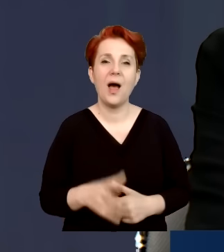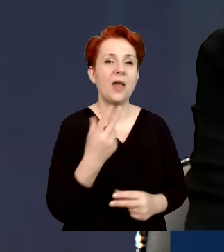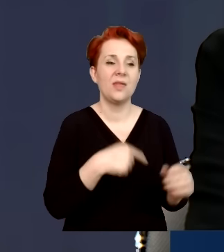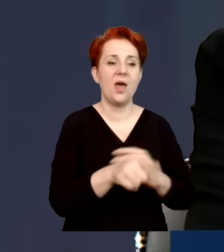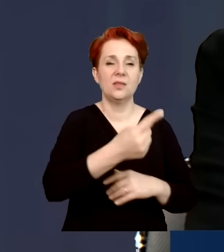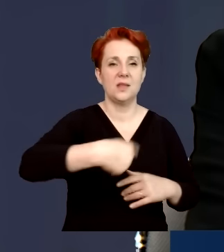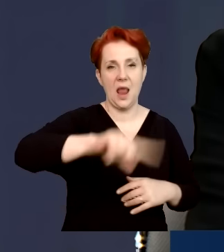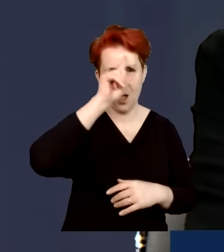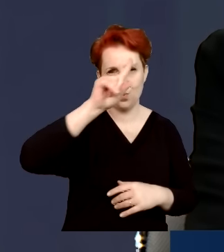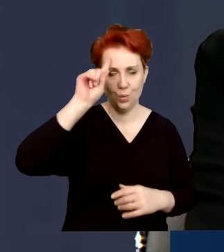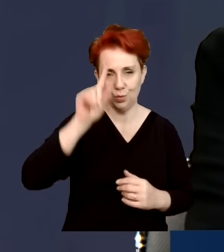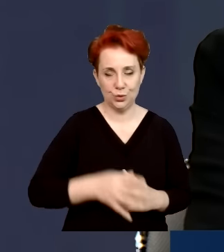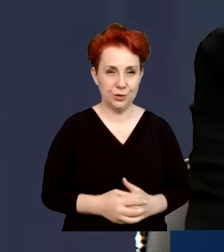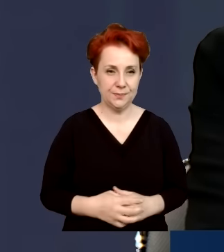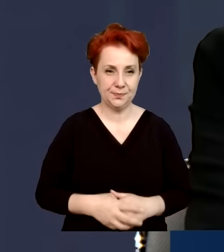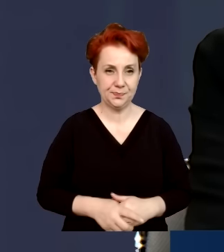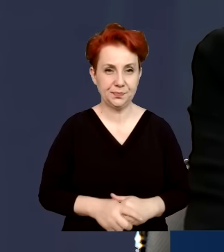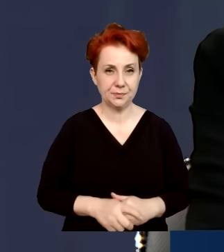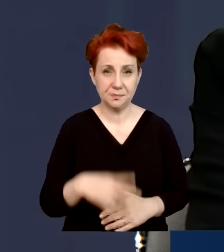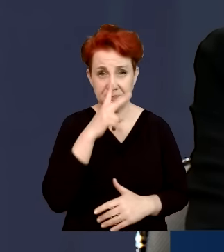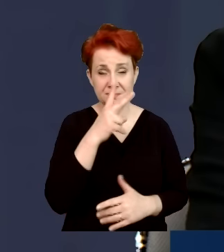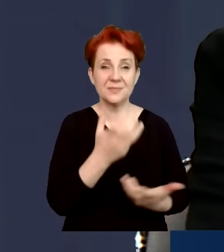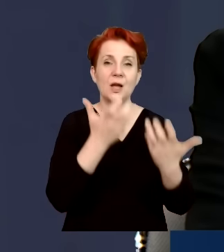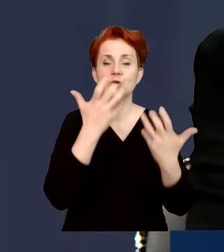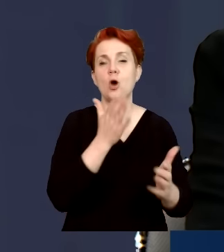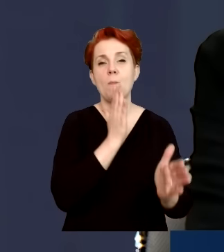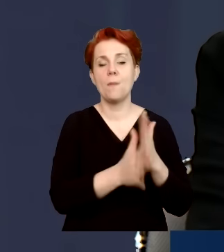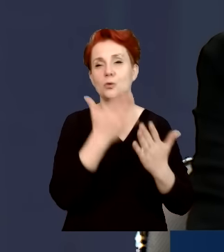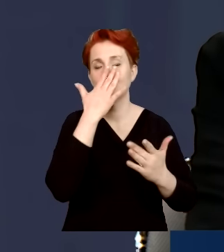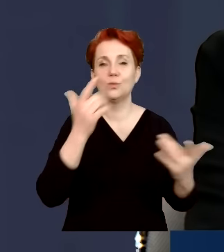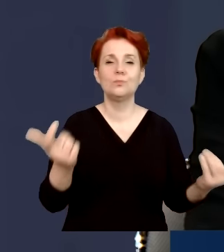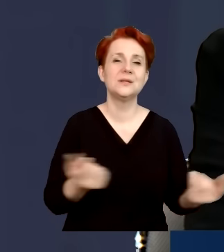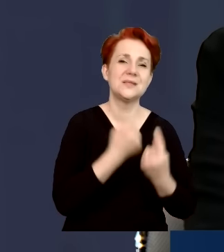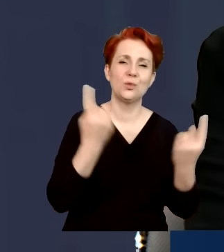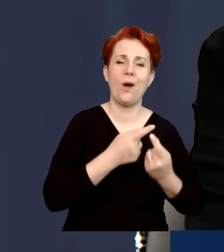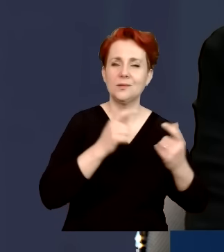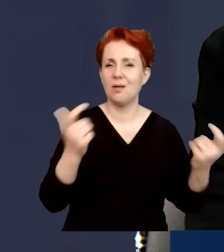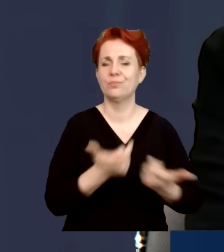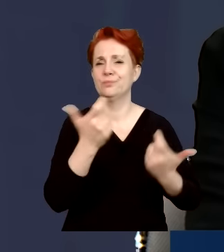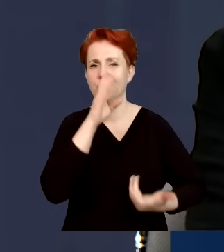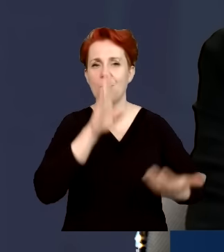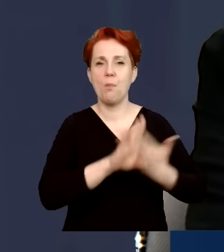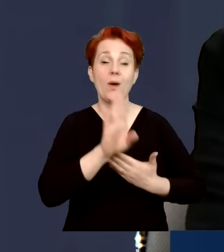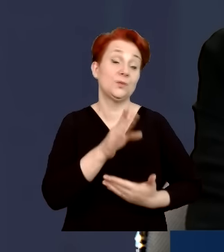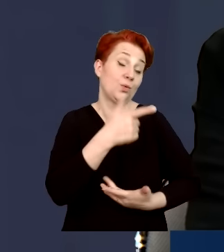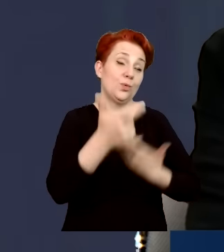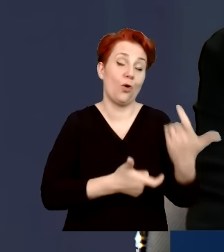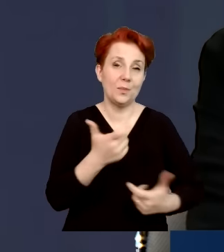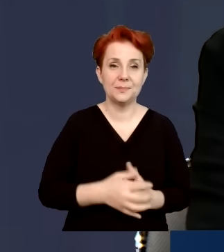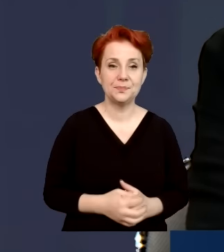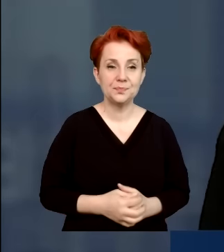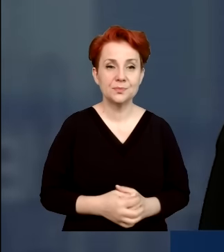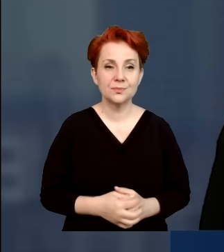towarzystwa, jak widać, chcą igrzysk i je organizują. Ale to są dość takie, powiedziałabym, niekontrowersyjne, ale